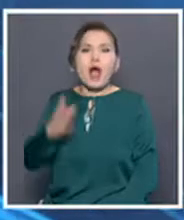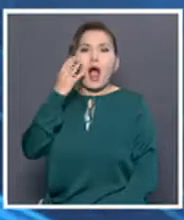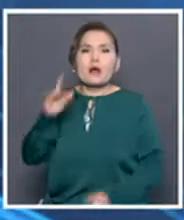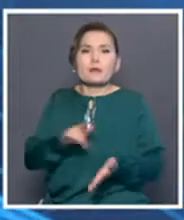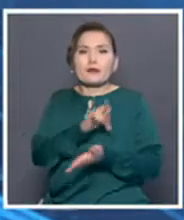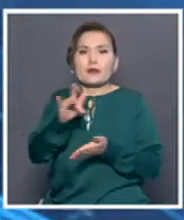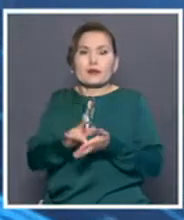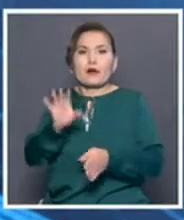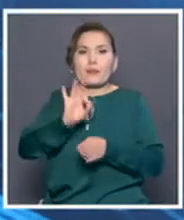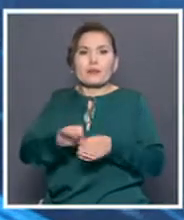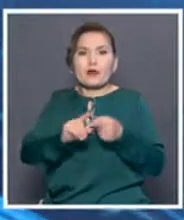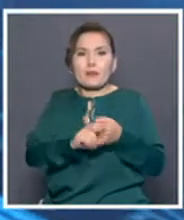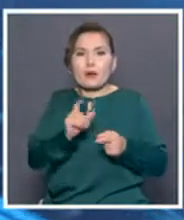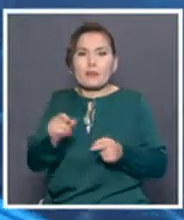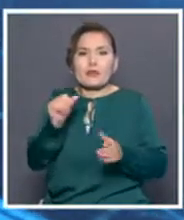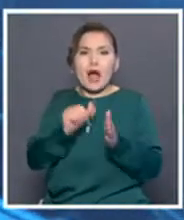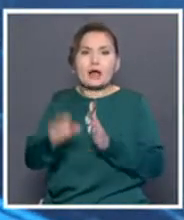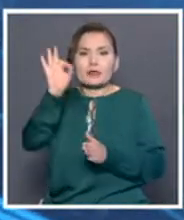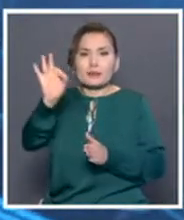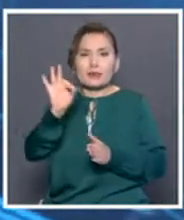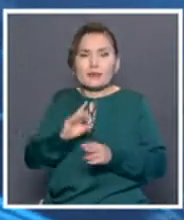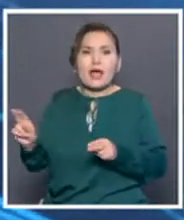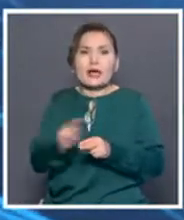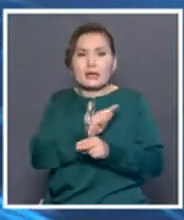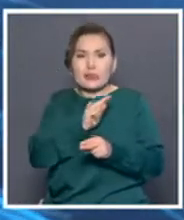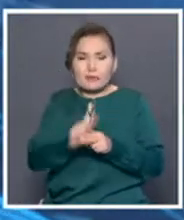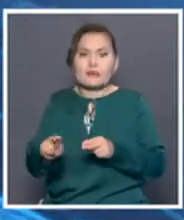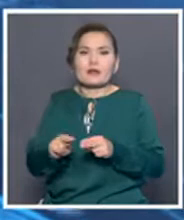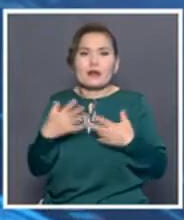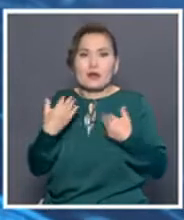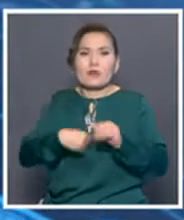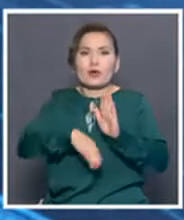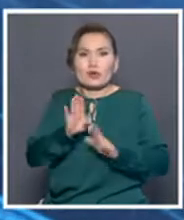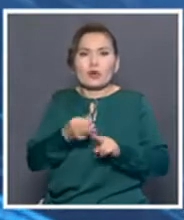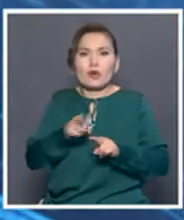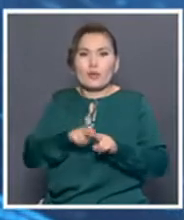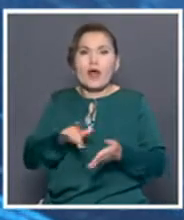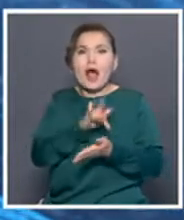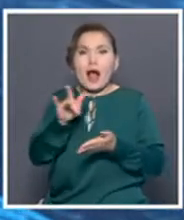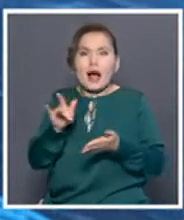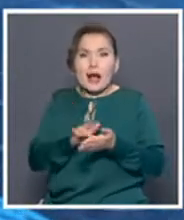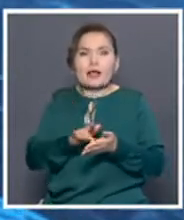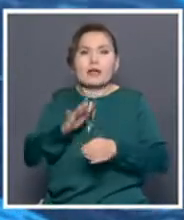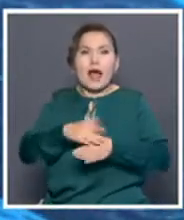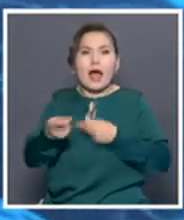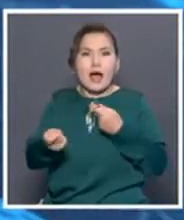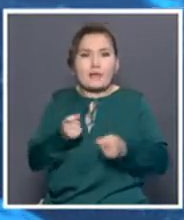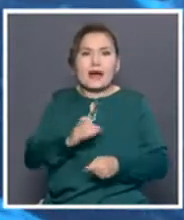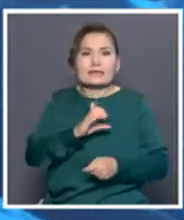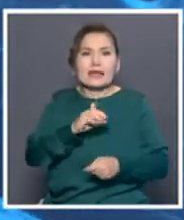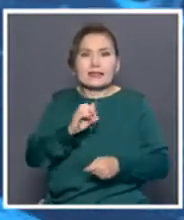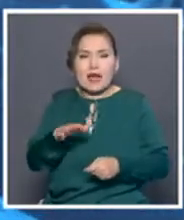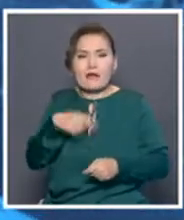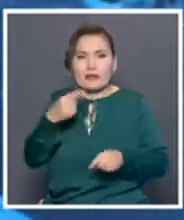Ал Алматыда коронавирус жұқтырғандардың 60% емделіп шыққан. Бұл туралы қала әкімі Бақытжан Сағынтаев үкімет басшысына берген